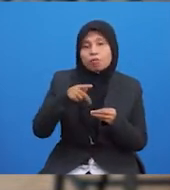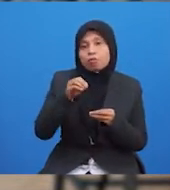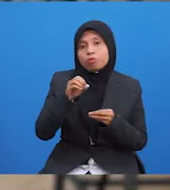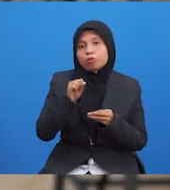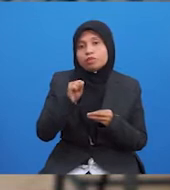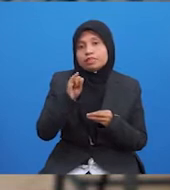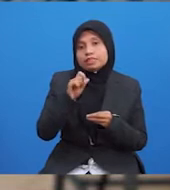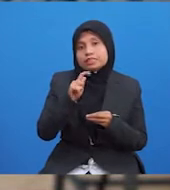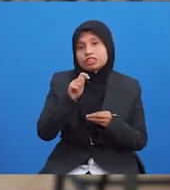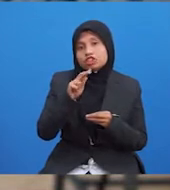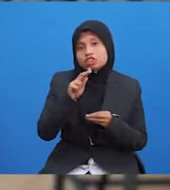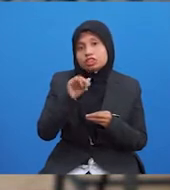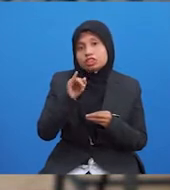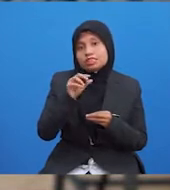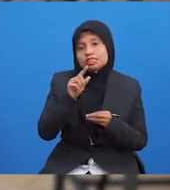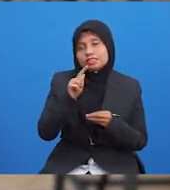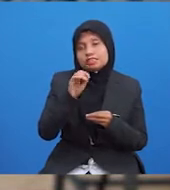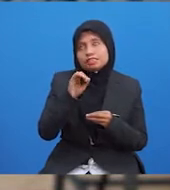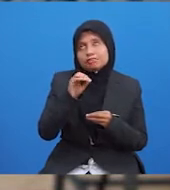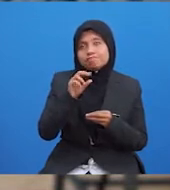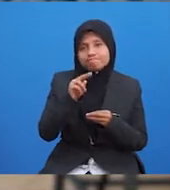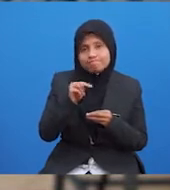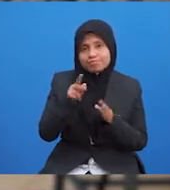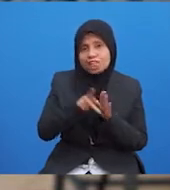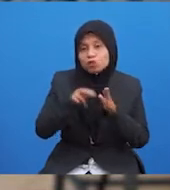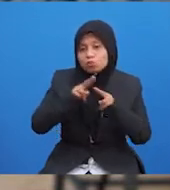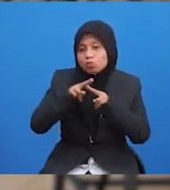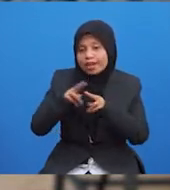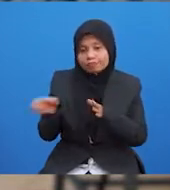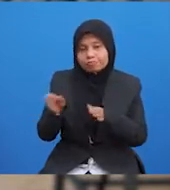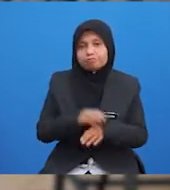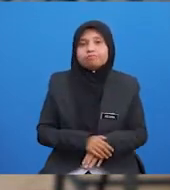iaitu kedudukan komponen dalam laman web.